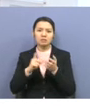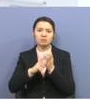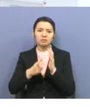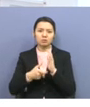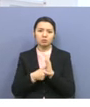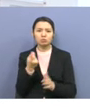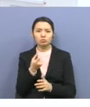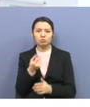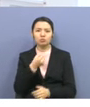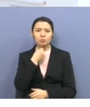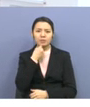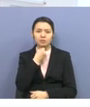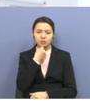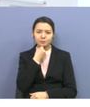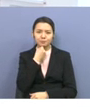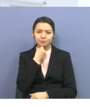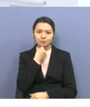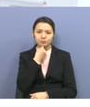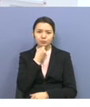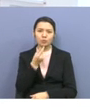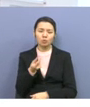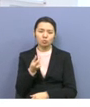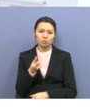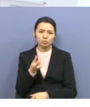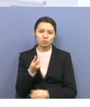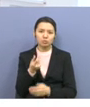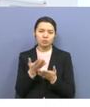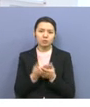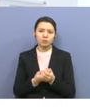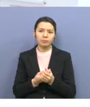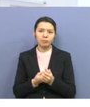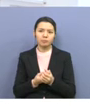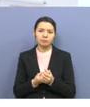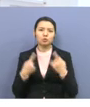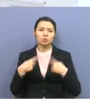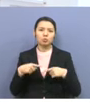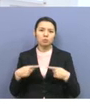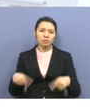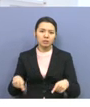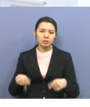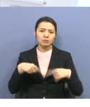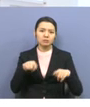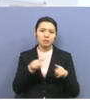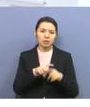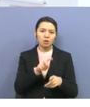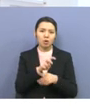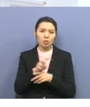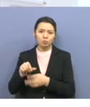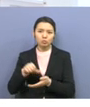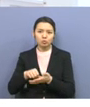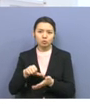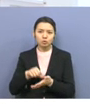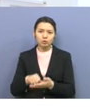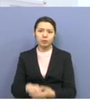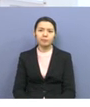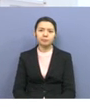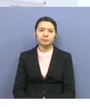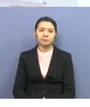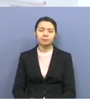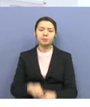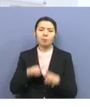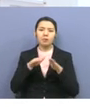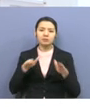кішкене ересектеу, олар кішкене басқа секцияларға үйірмелерге қатысып кетті. Сондықтан кішкентай